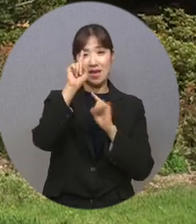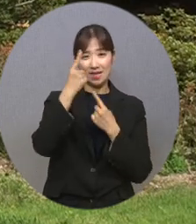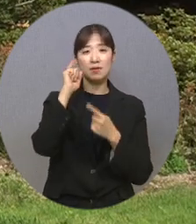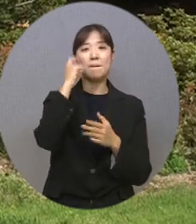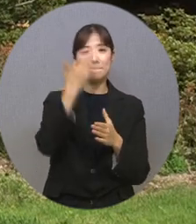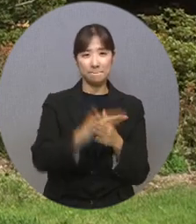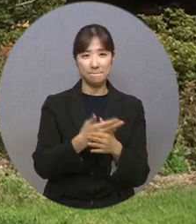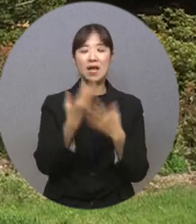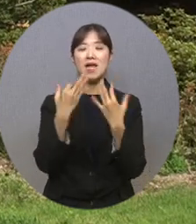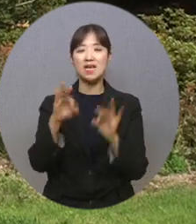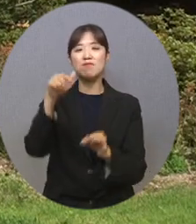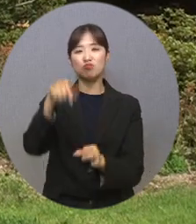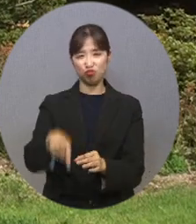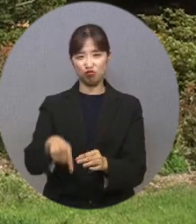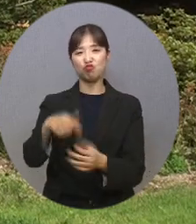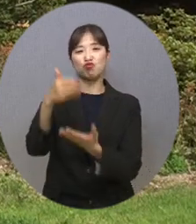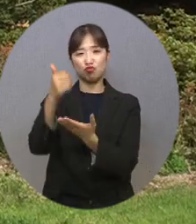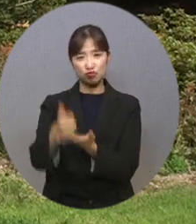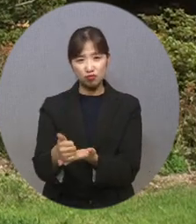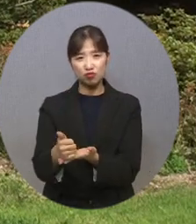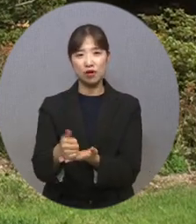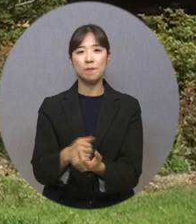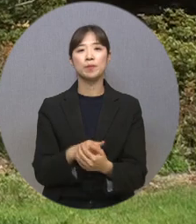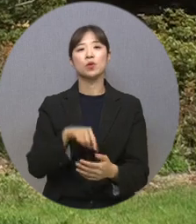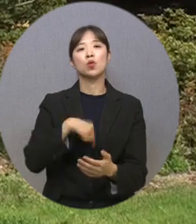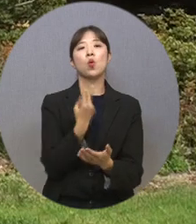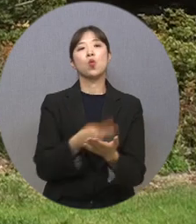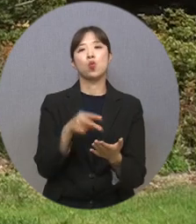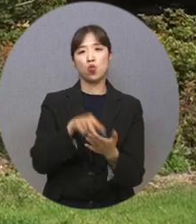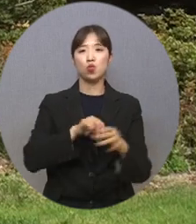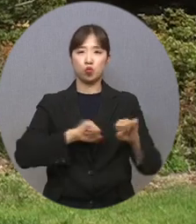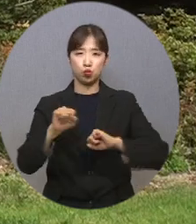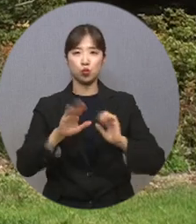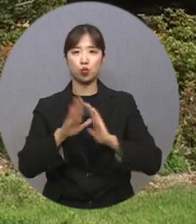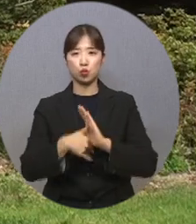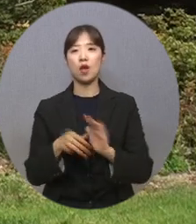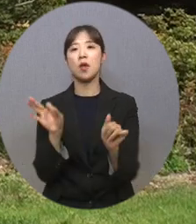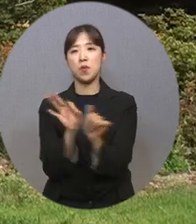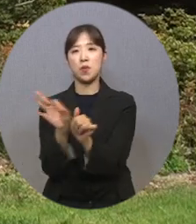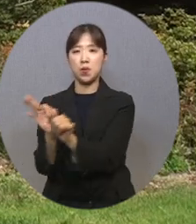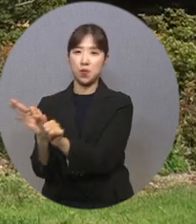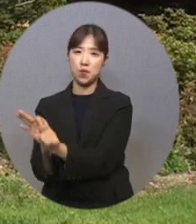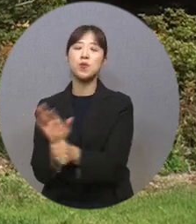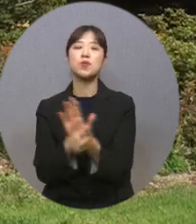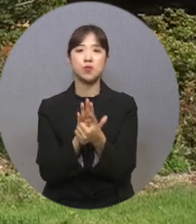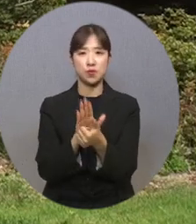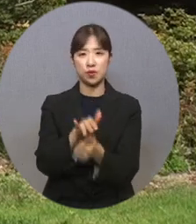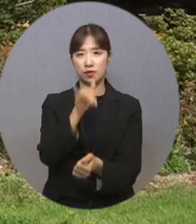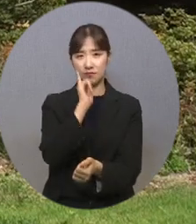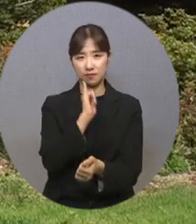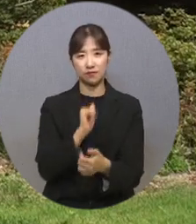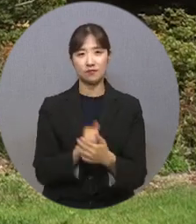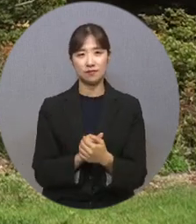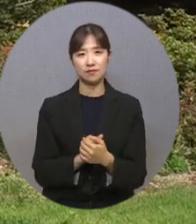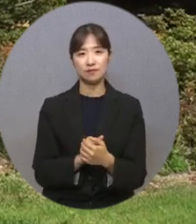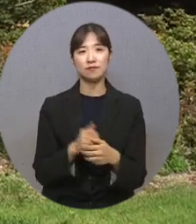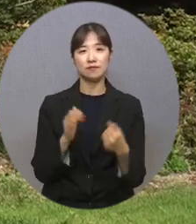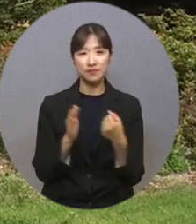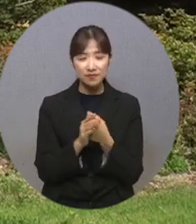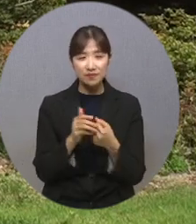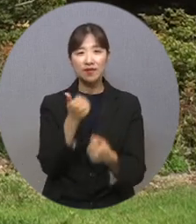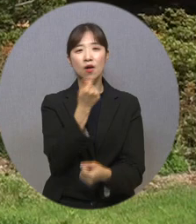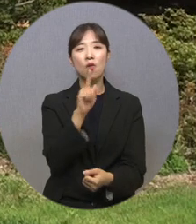박사, 김구 선생에게도 이 독립운동을 하는데 자금을 댔던 그런 흔적이 있고요. 어쨌거나